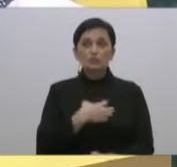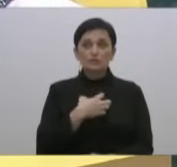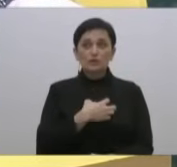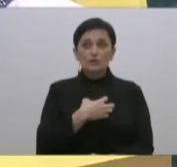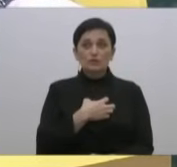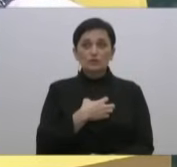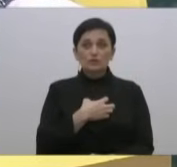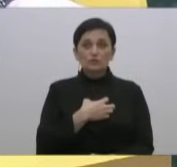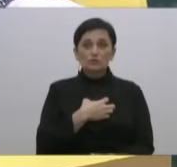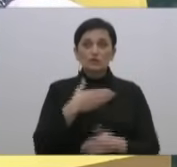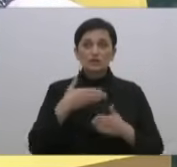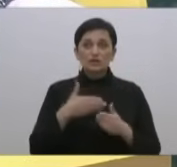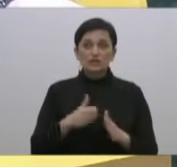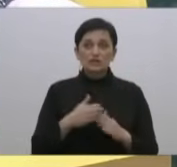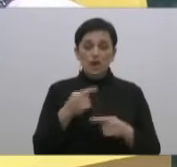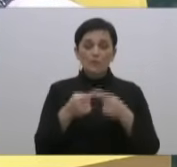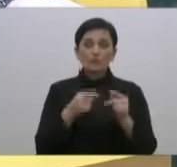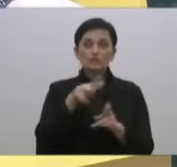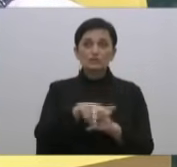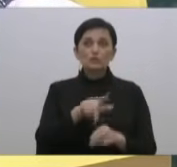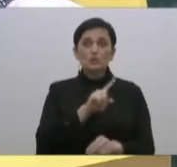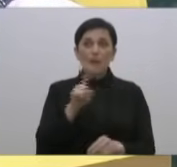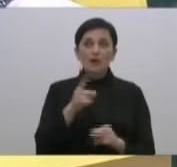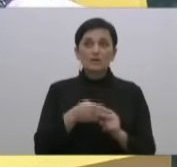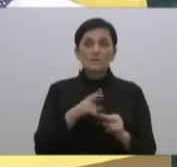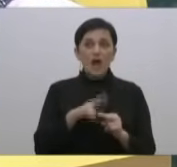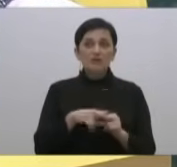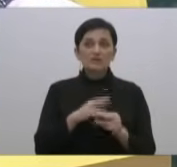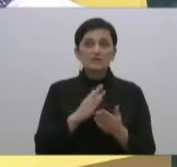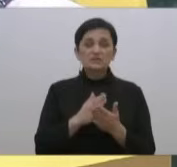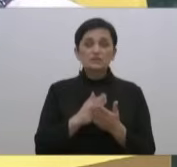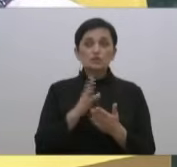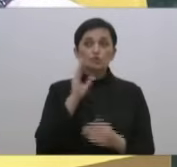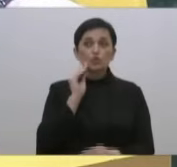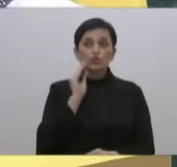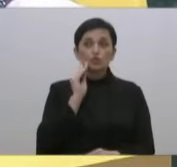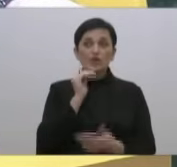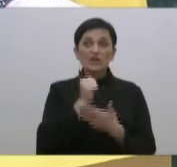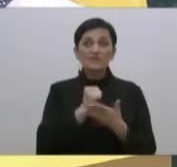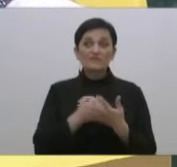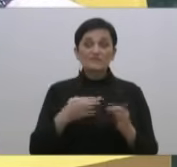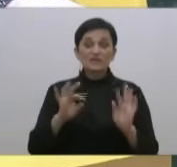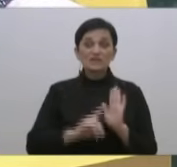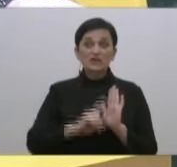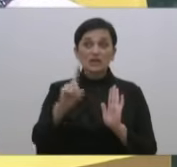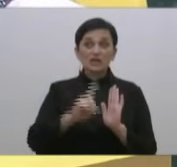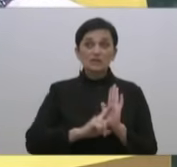მნიშვნელოვანი დემოგრაფიული ტვირთი ჩვენთვის, მაგრამ ეს გარდაუვალი მithumetes, როდესაც ვიზა